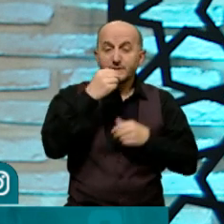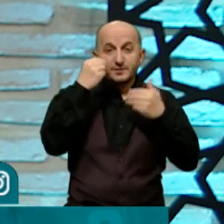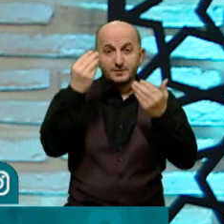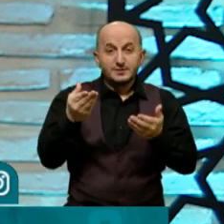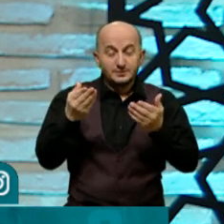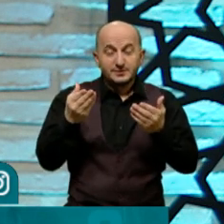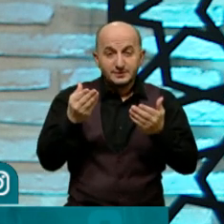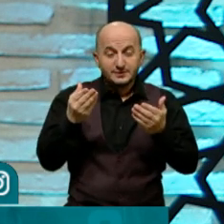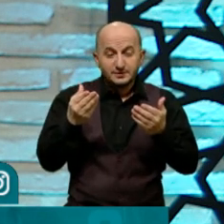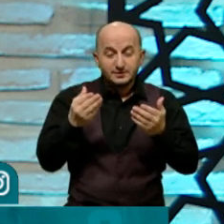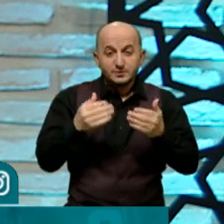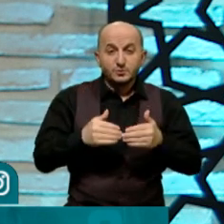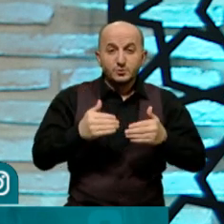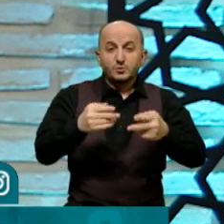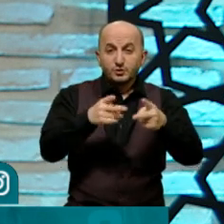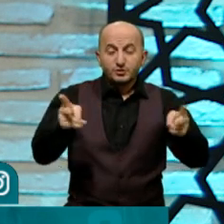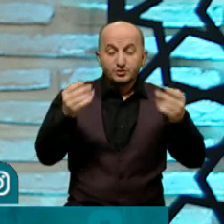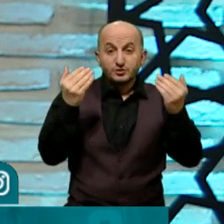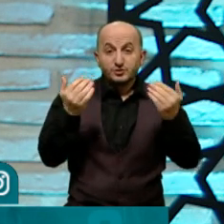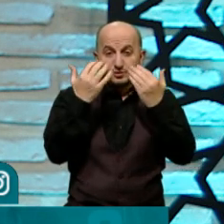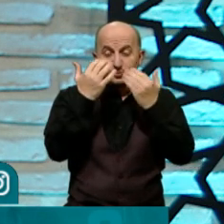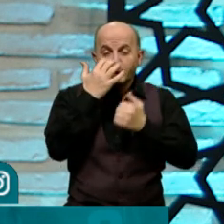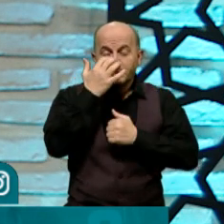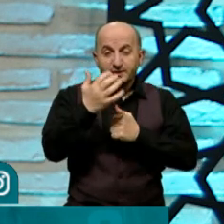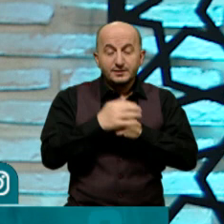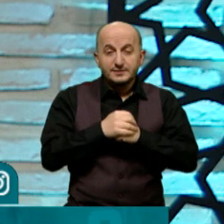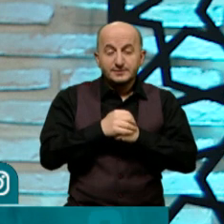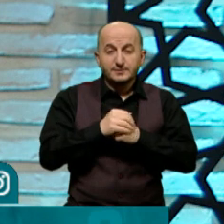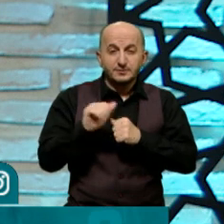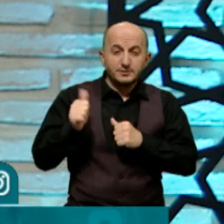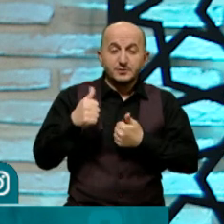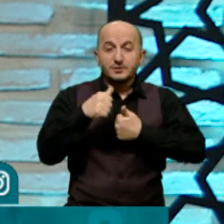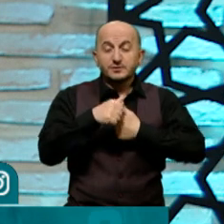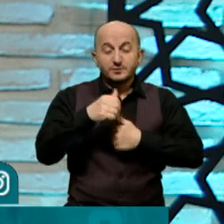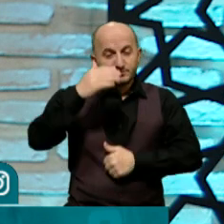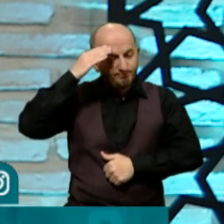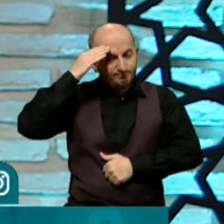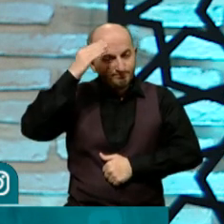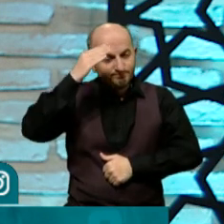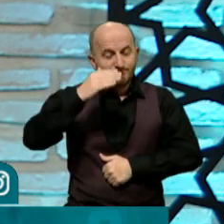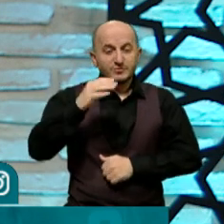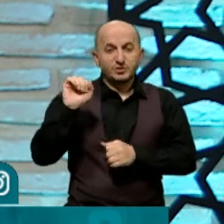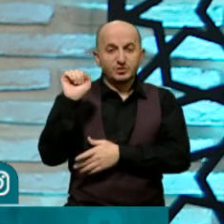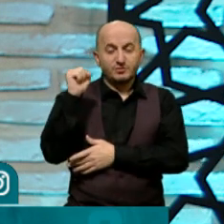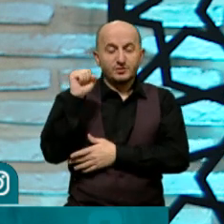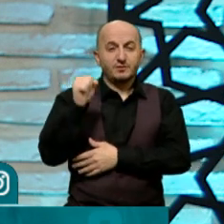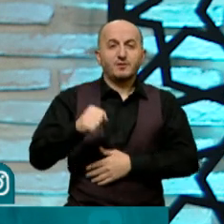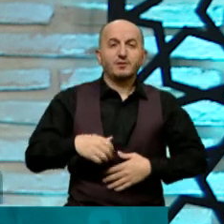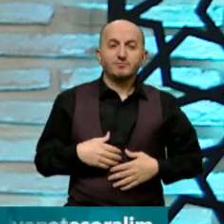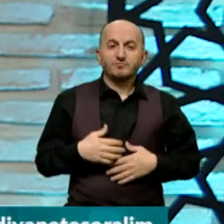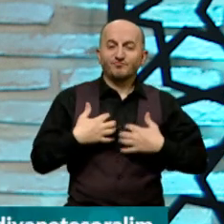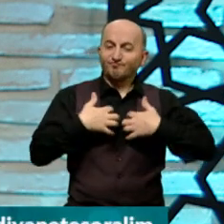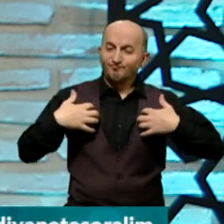size. Önünüzü açsın inşallah. Dua bekleriz sizden de. Kıymetli eşinize de çok çok selam olsun efendim. Sivas'a da yiğit olarak